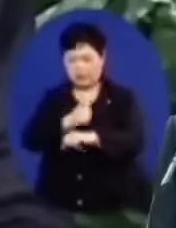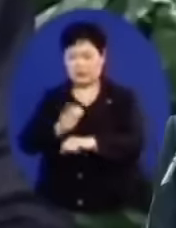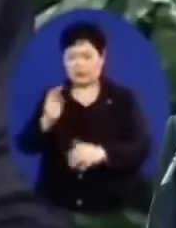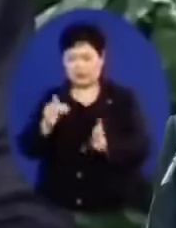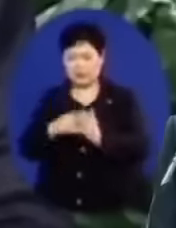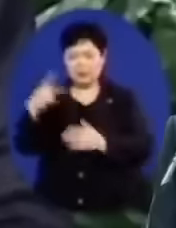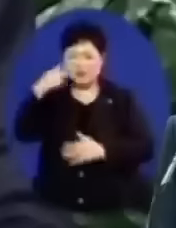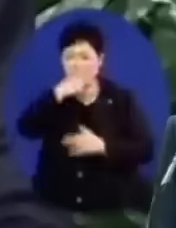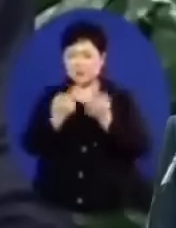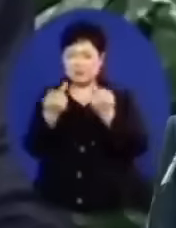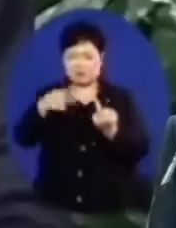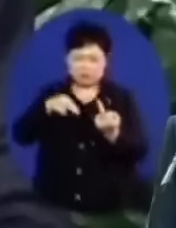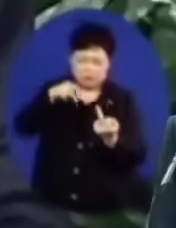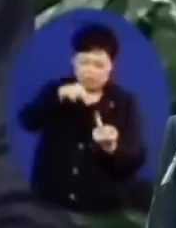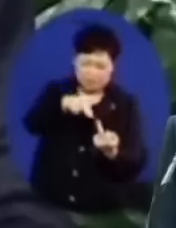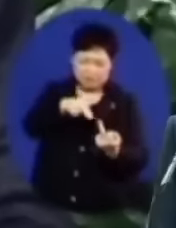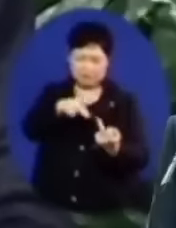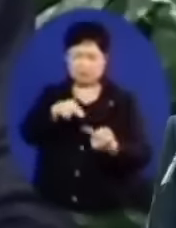기도원에도 올라가고